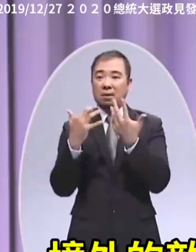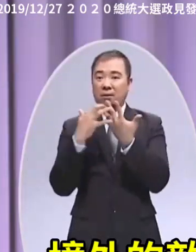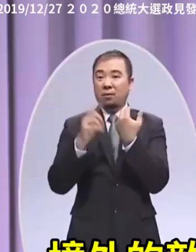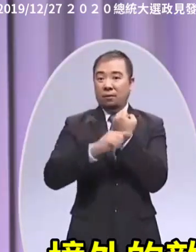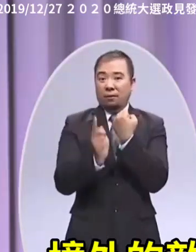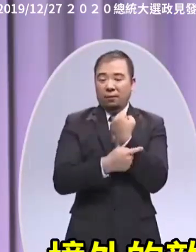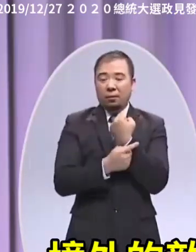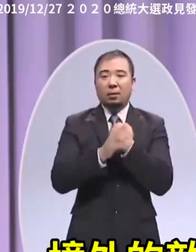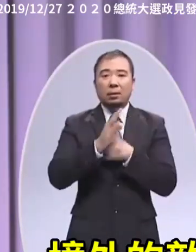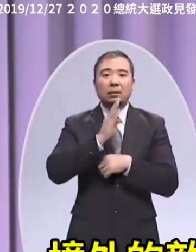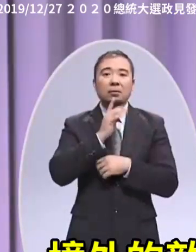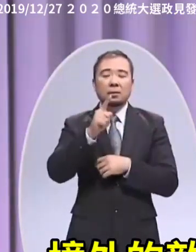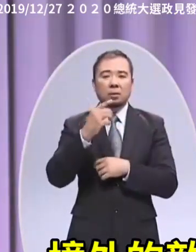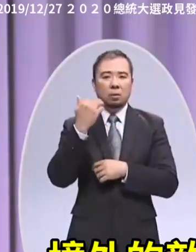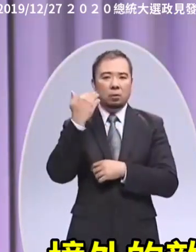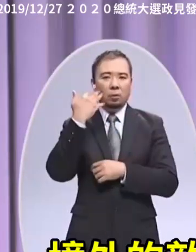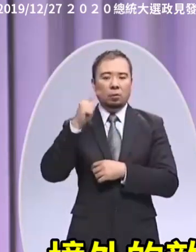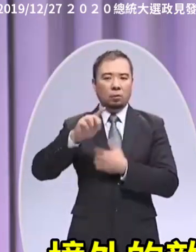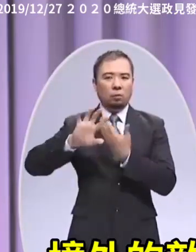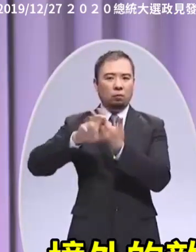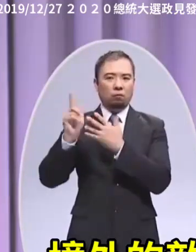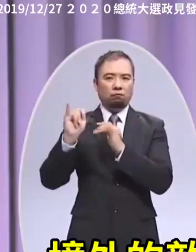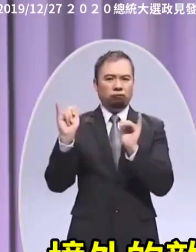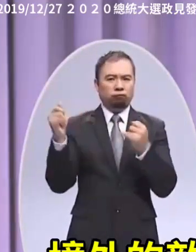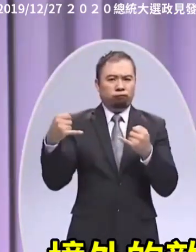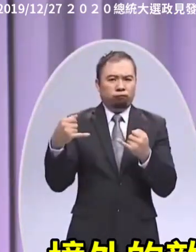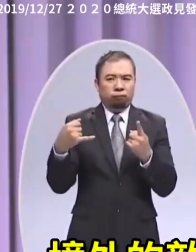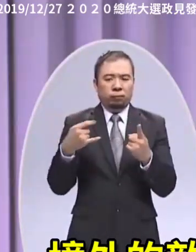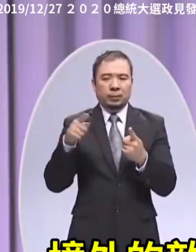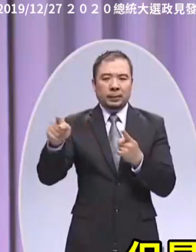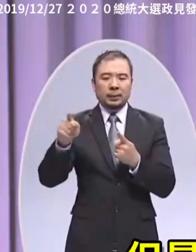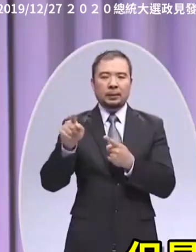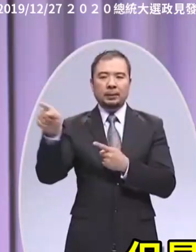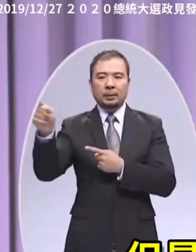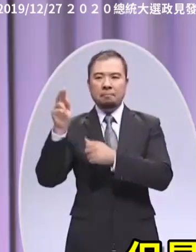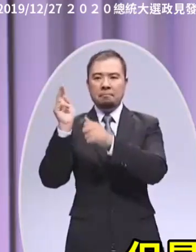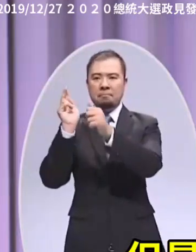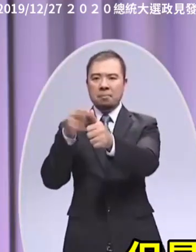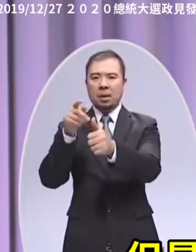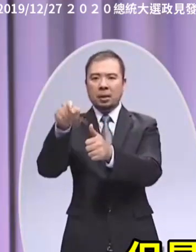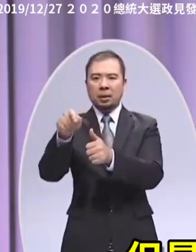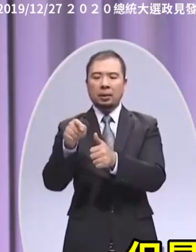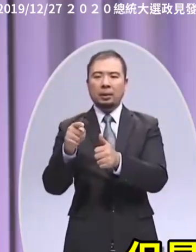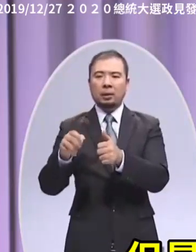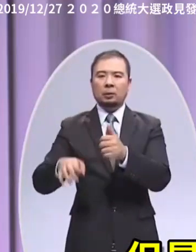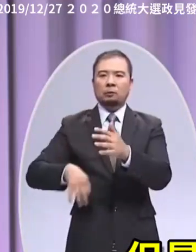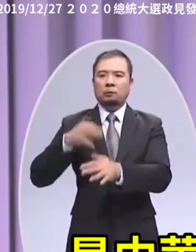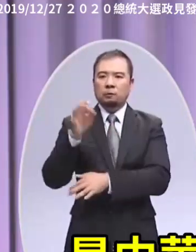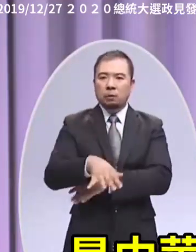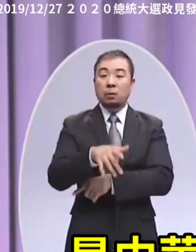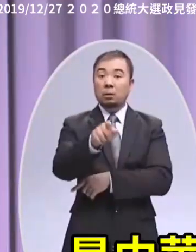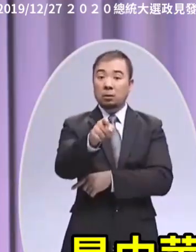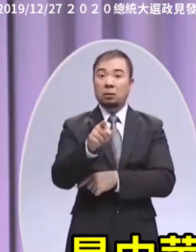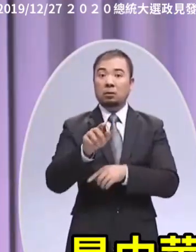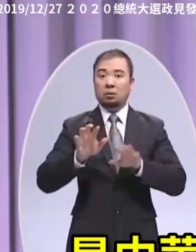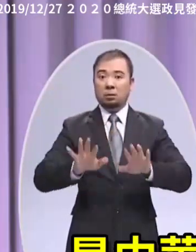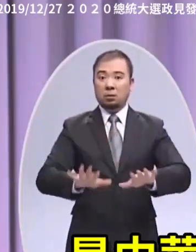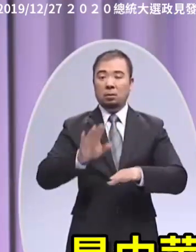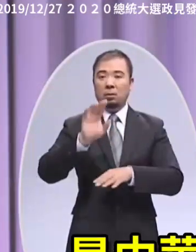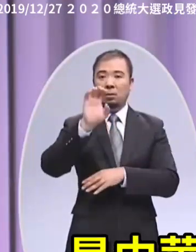境外的敌对势力的委托、资助等等。但是你这一次到 APEC 是